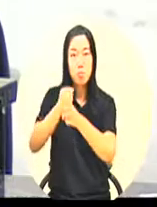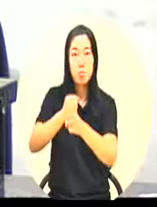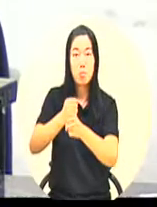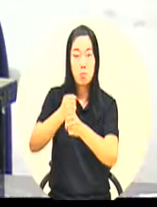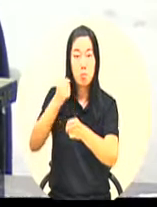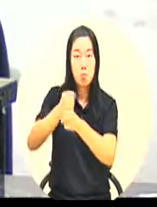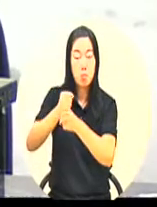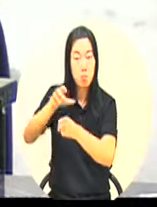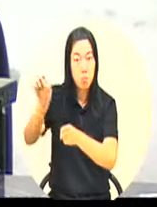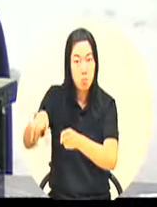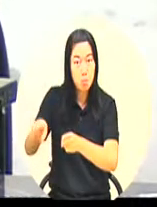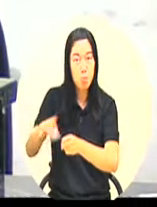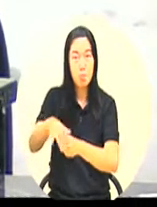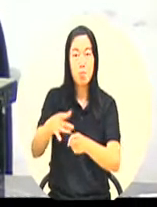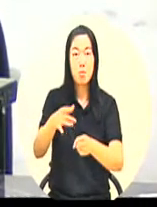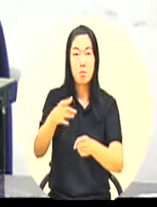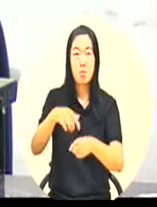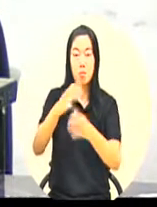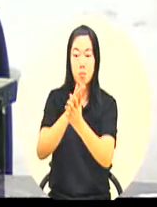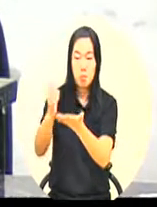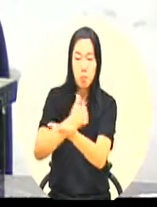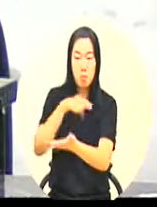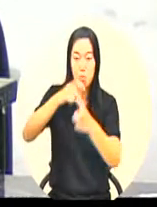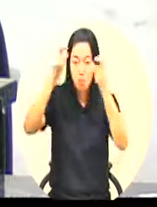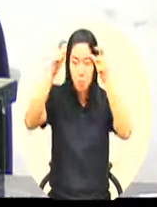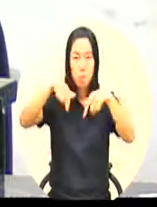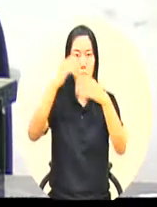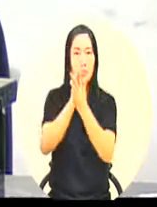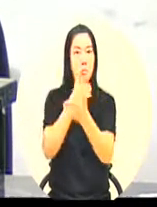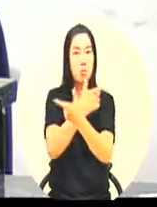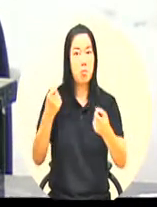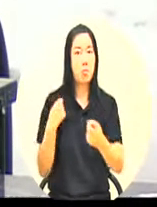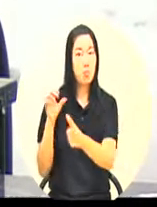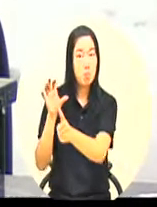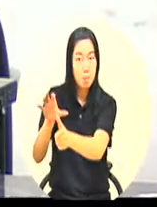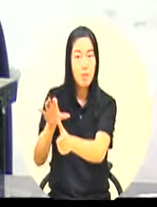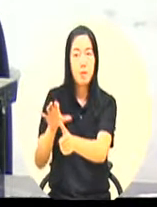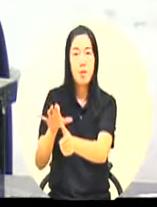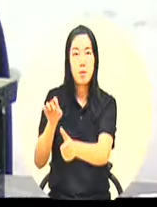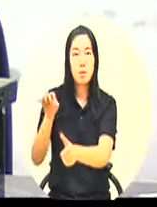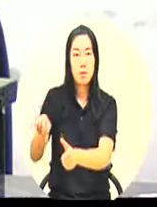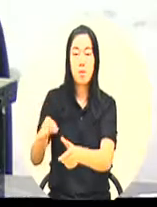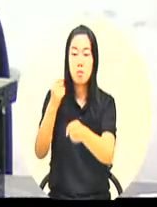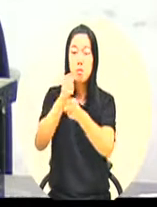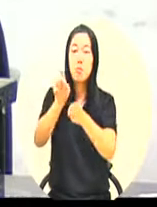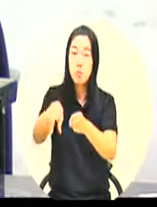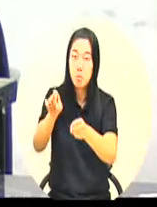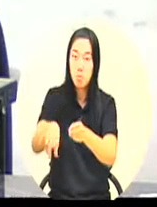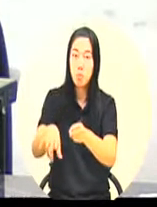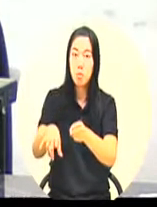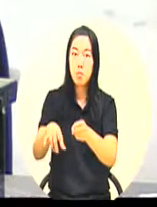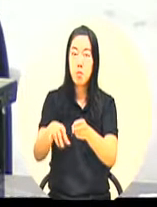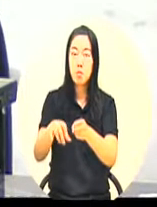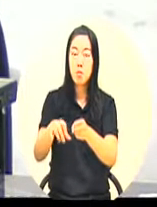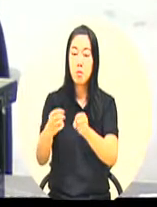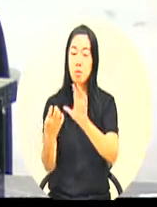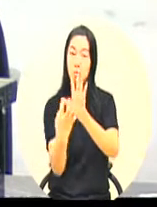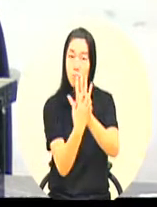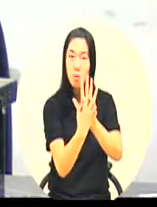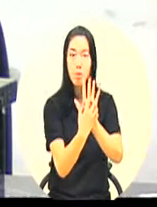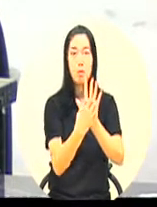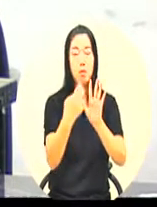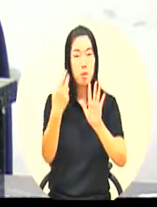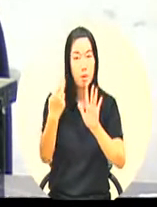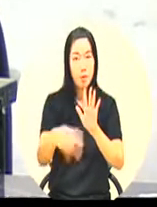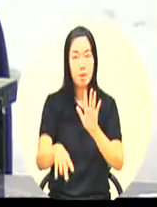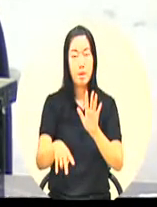食品流通到本市者，我们一并都要求这个制造商、输入商呢，标示生产国之外